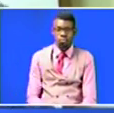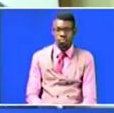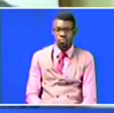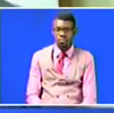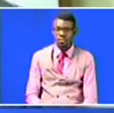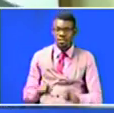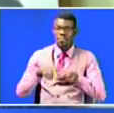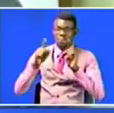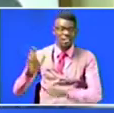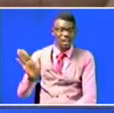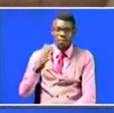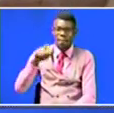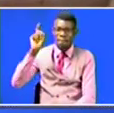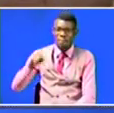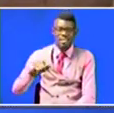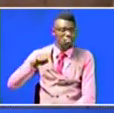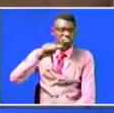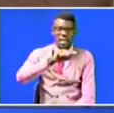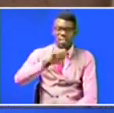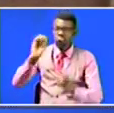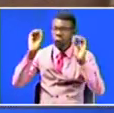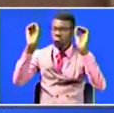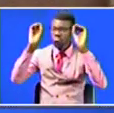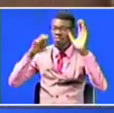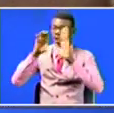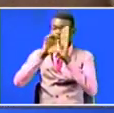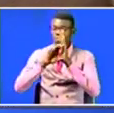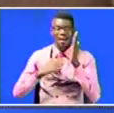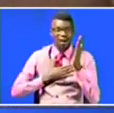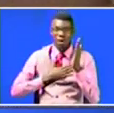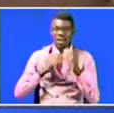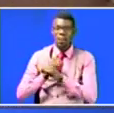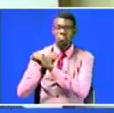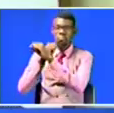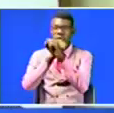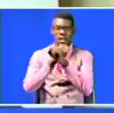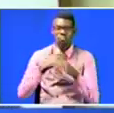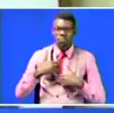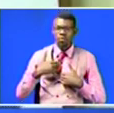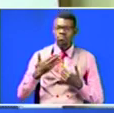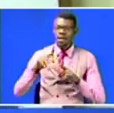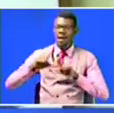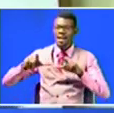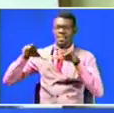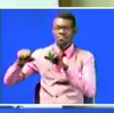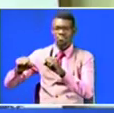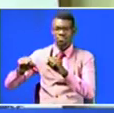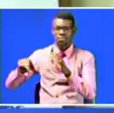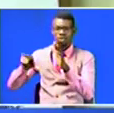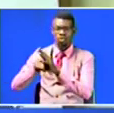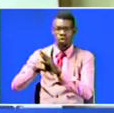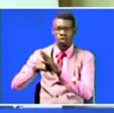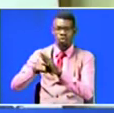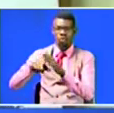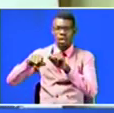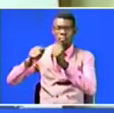And they must move out of the Mau without compensation. Our constitution does not protect illegally acquired property. And no one